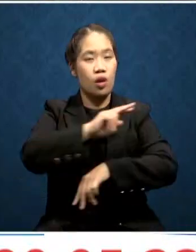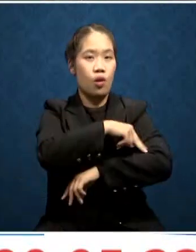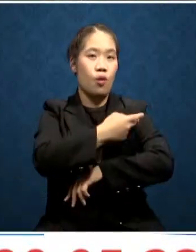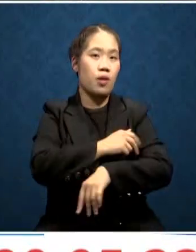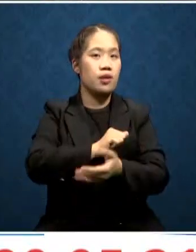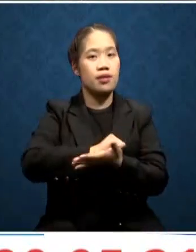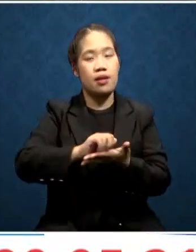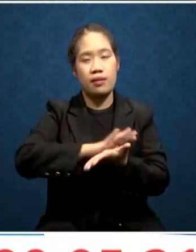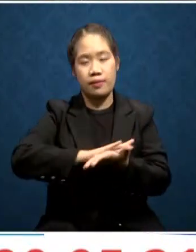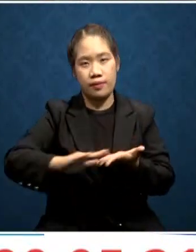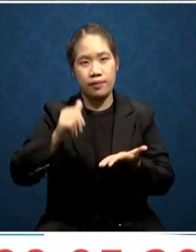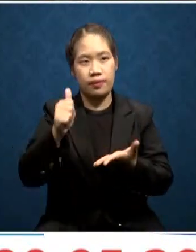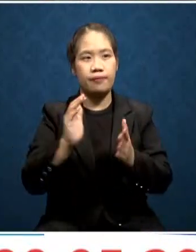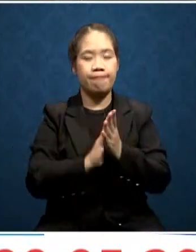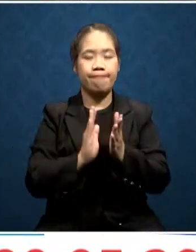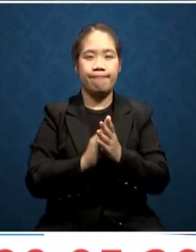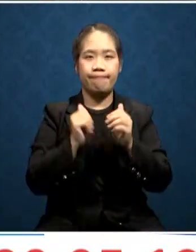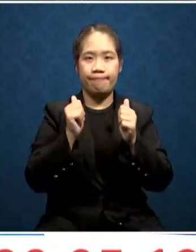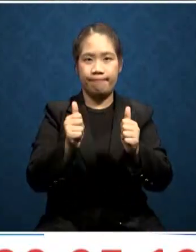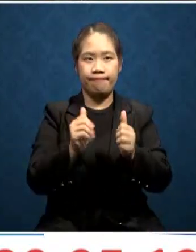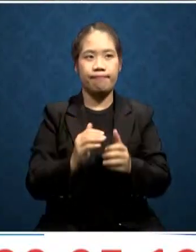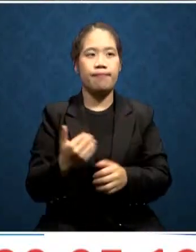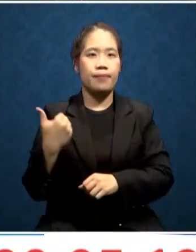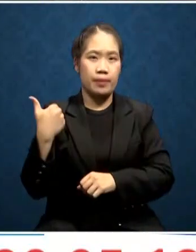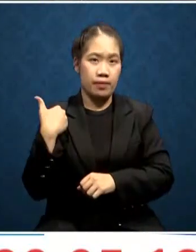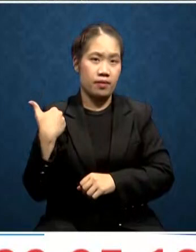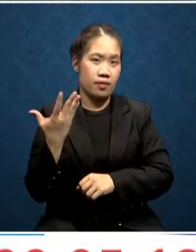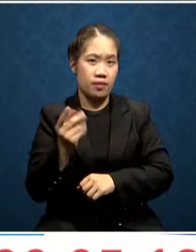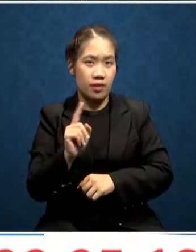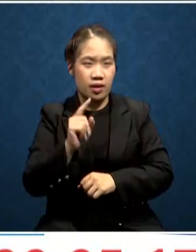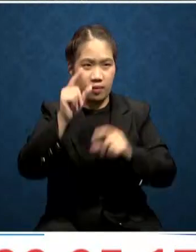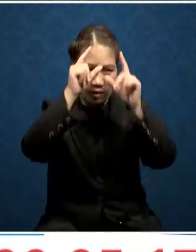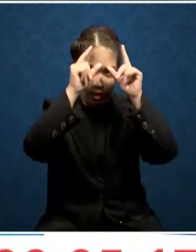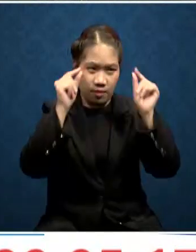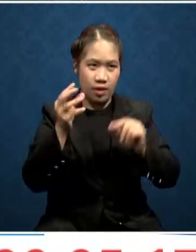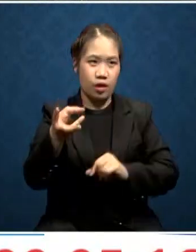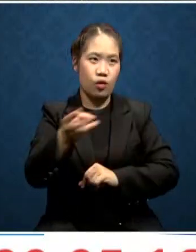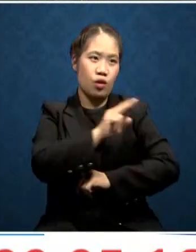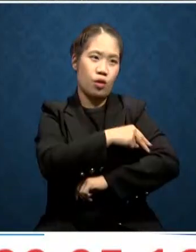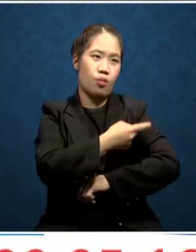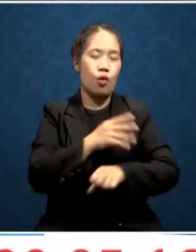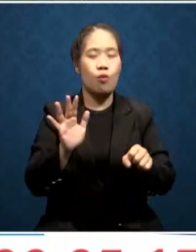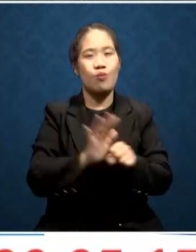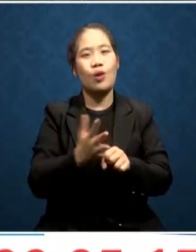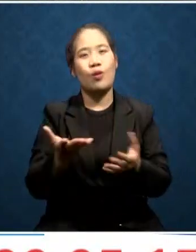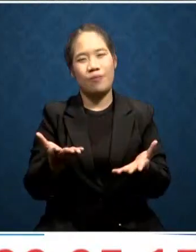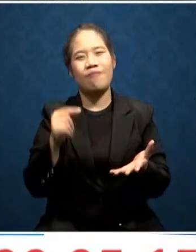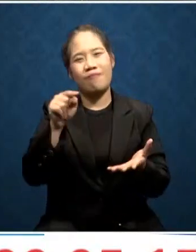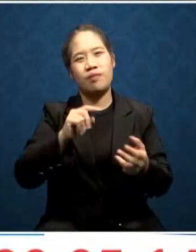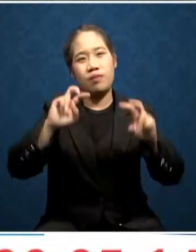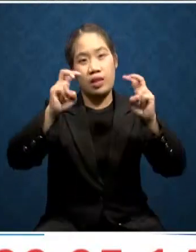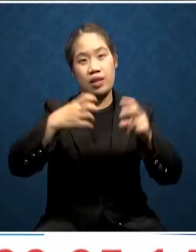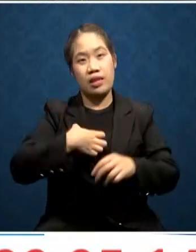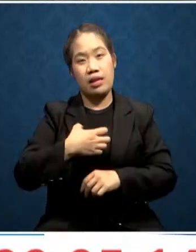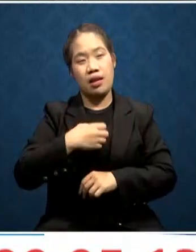ก็สะอาดดีก็ขอชื่นชมค่ะก็มีส่วนที่พยาบาลน้อยเกินหมอมีไม่ครบอันนี้ก็อยากให้